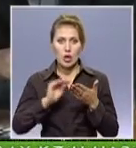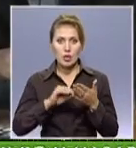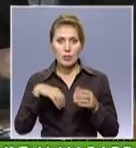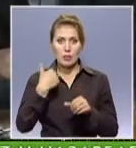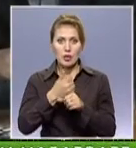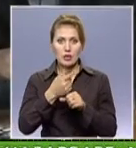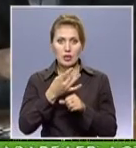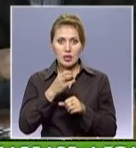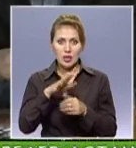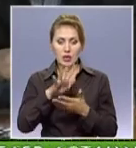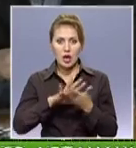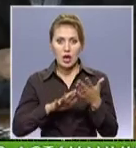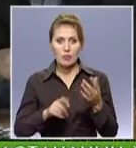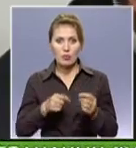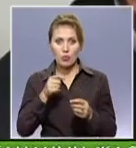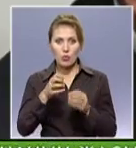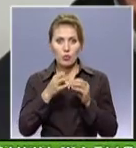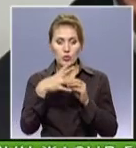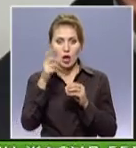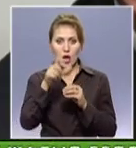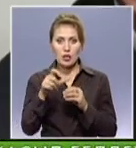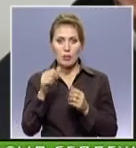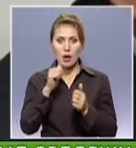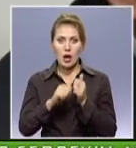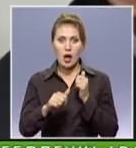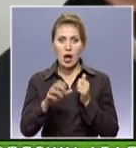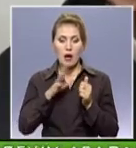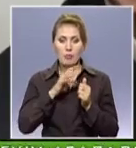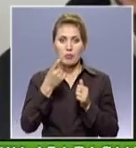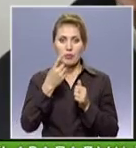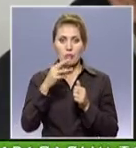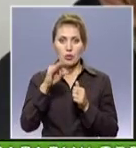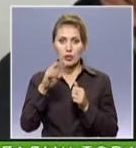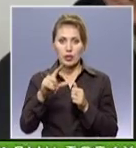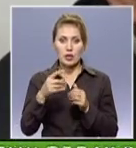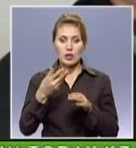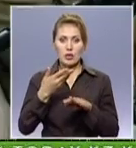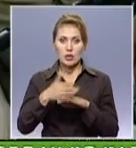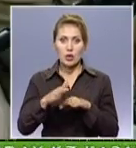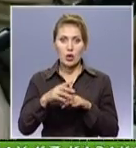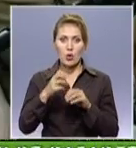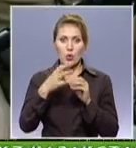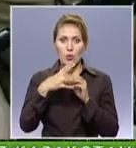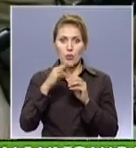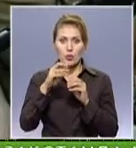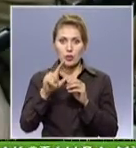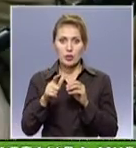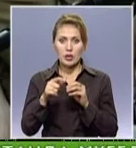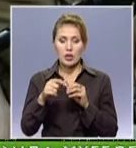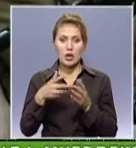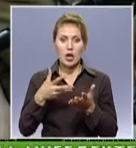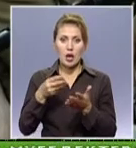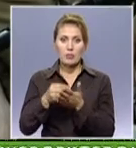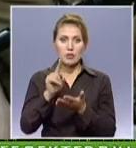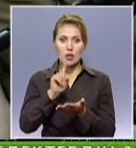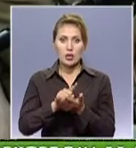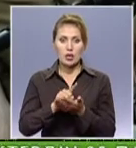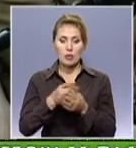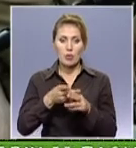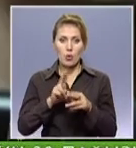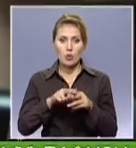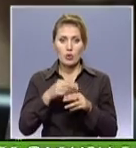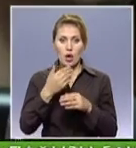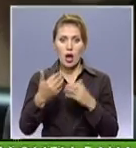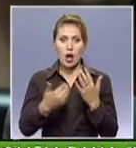редакторының үстінен шағымданған 13 адамның әрқайсына 1 миллион теңгеден жиыны 13 миллион теңге төлеуге міндеттеді.